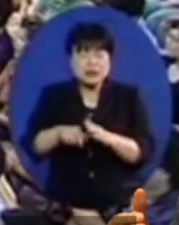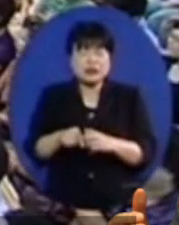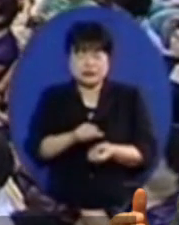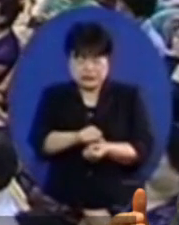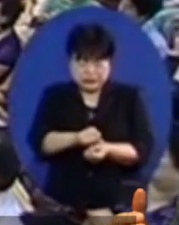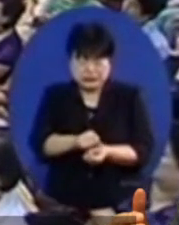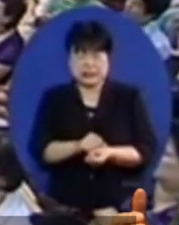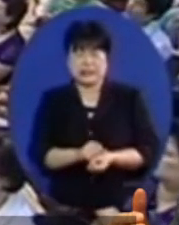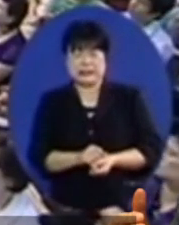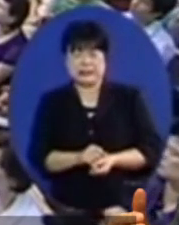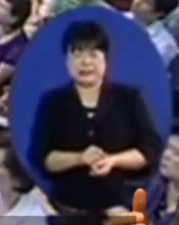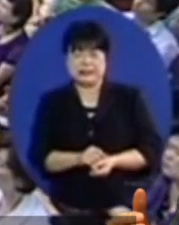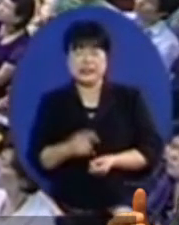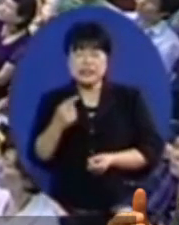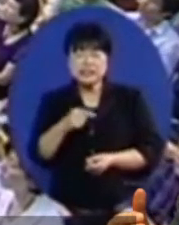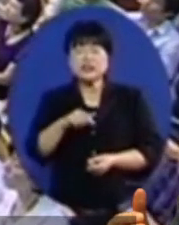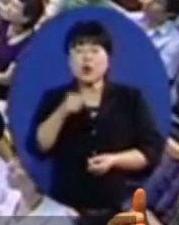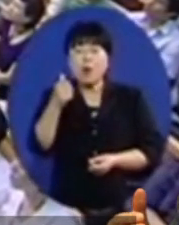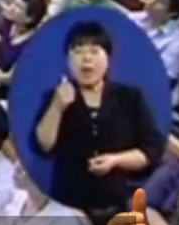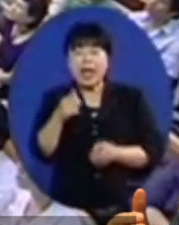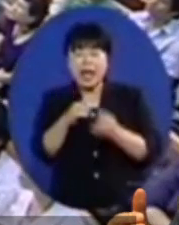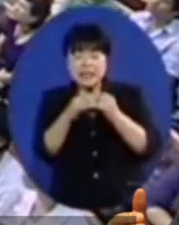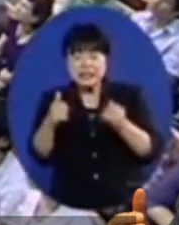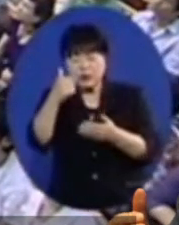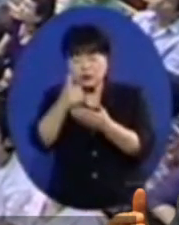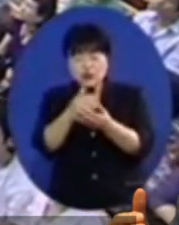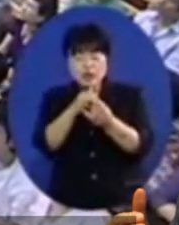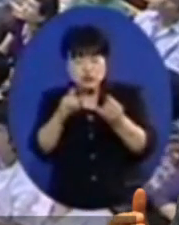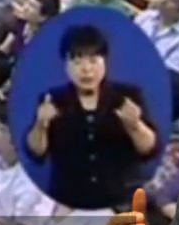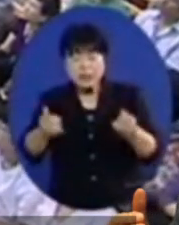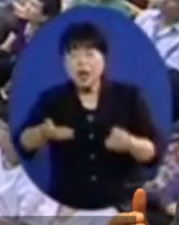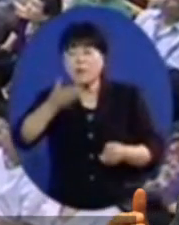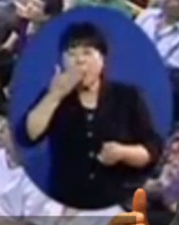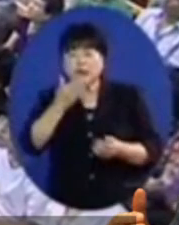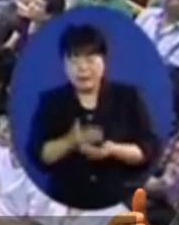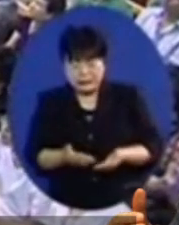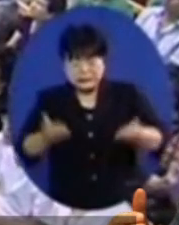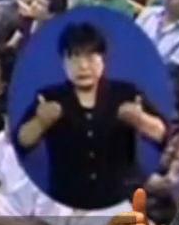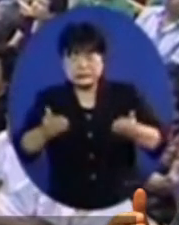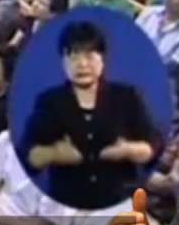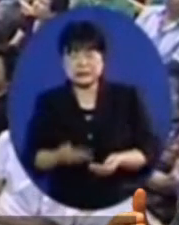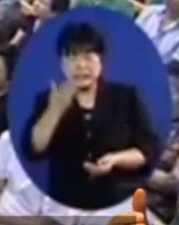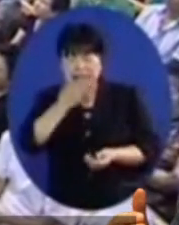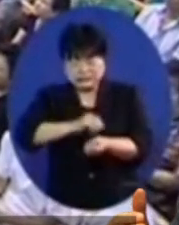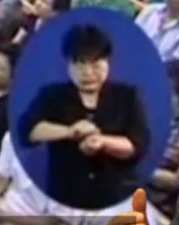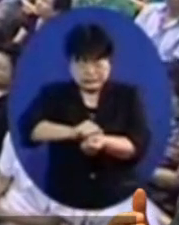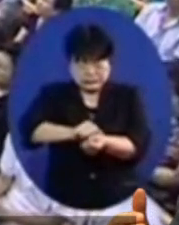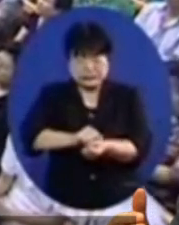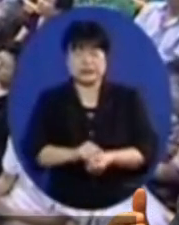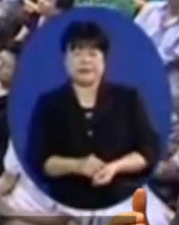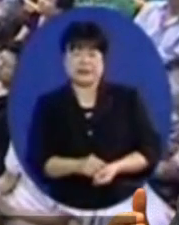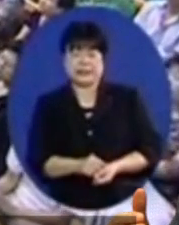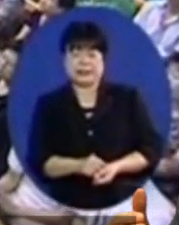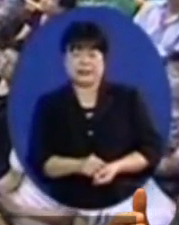번씩 1,500명이나 되는 제수자들의 그릇을 설거지했습니다. 그러던 어느 날 그는